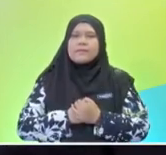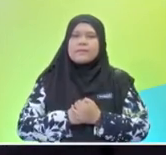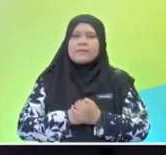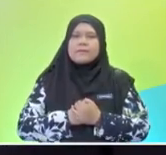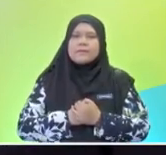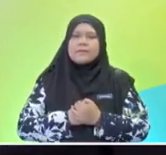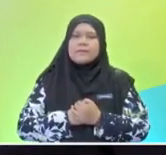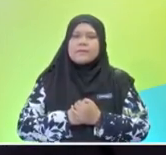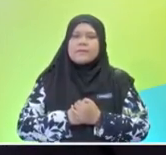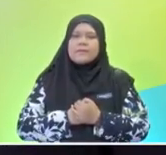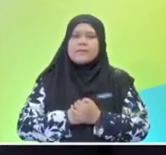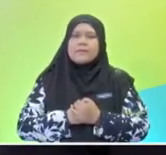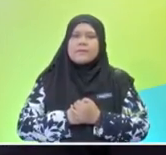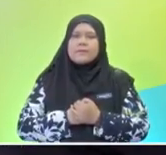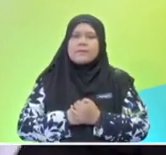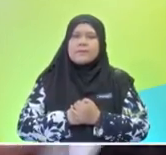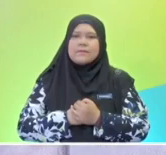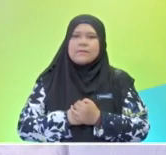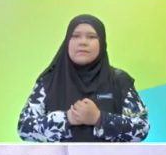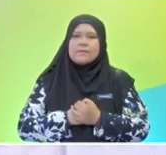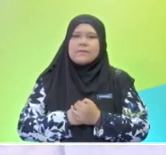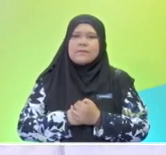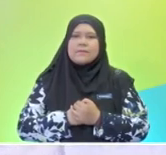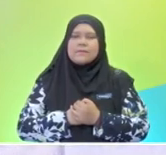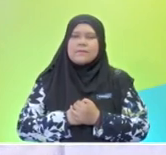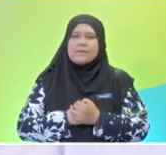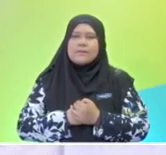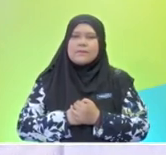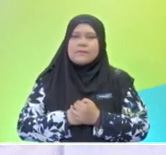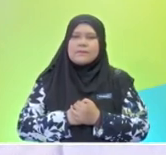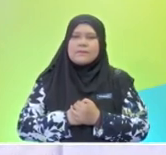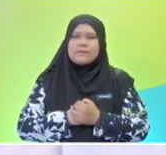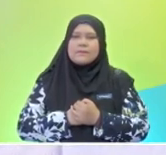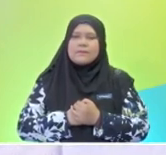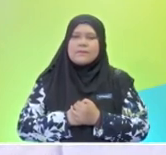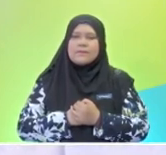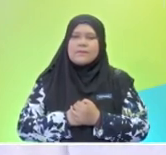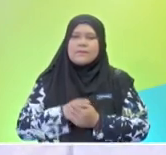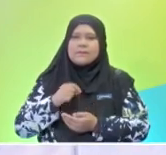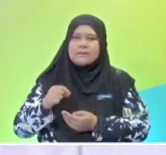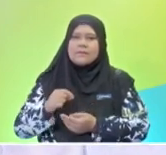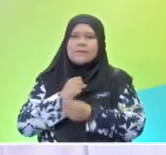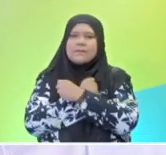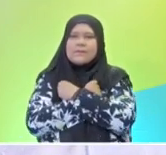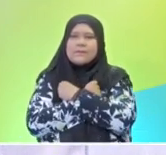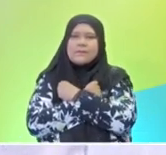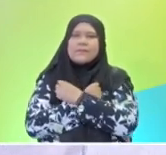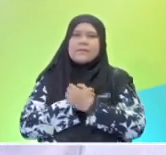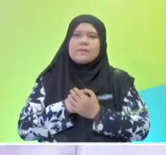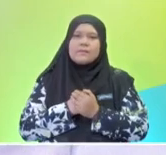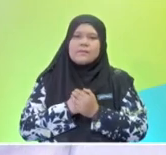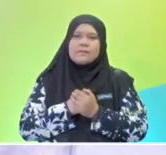Sebab ibu saya selalu cakap dia sayang saya. Maka saya tulis sayang. Inilah simbolik.